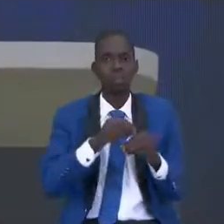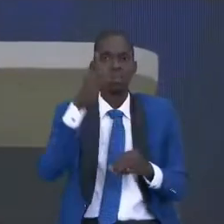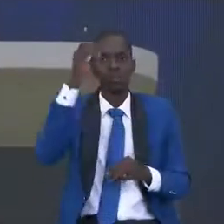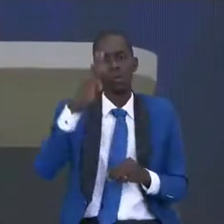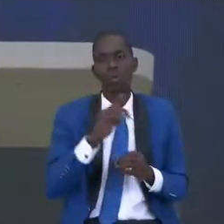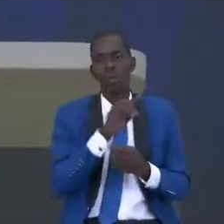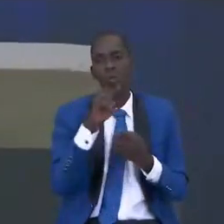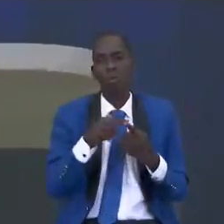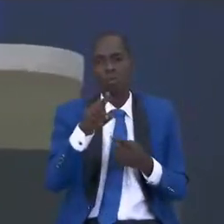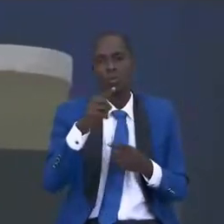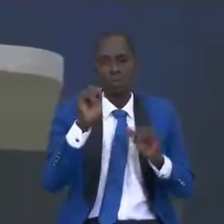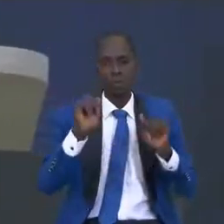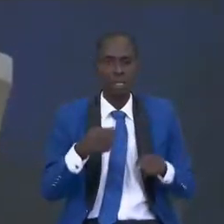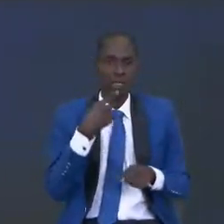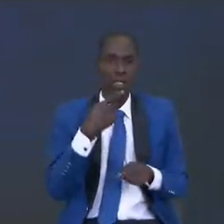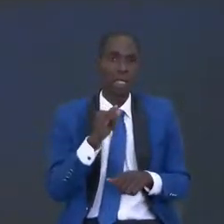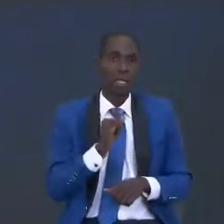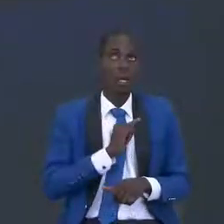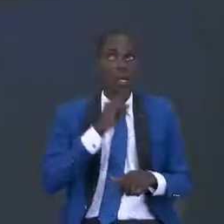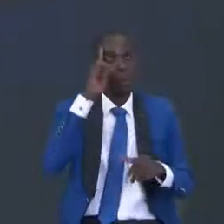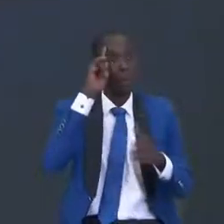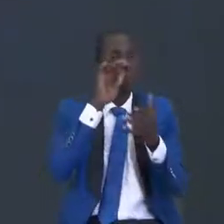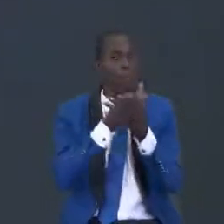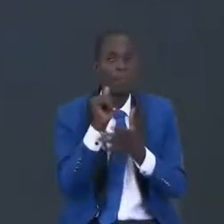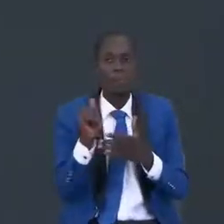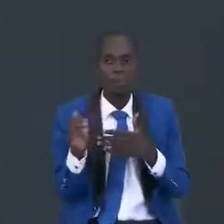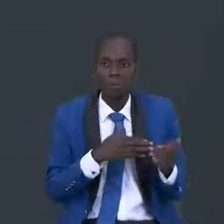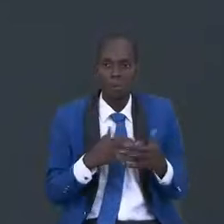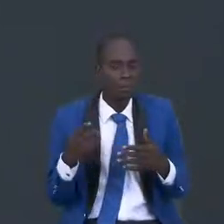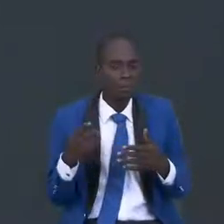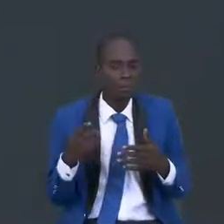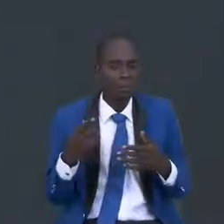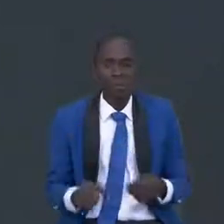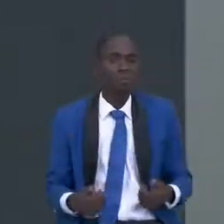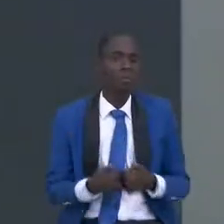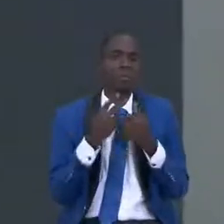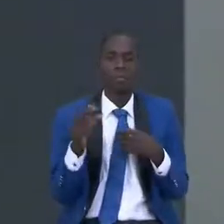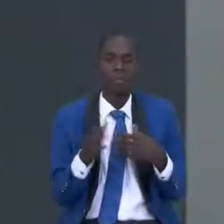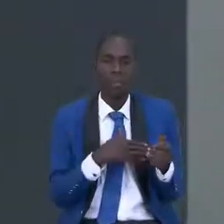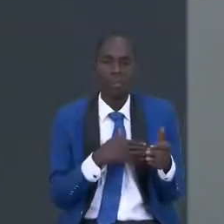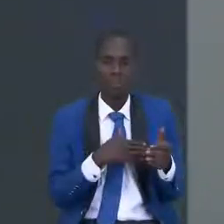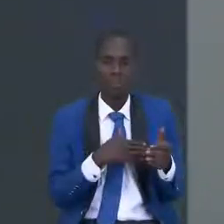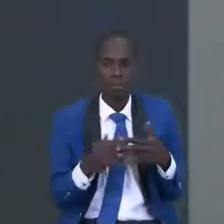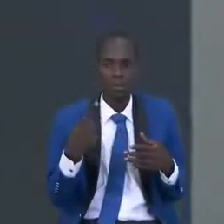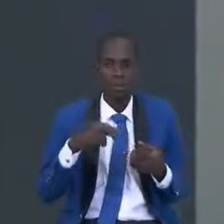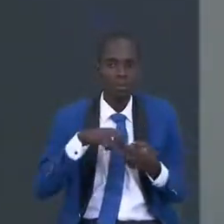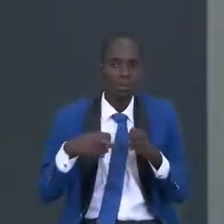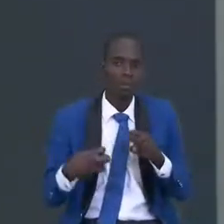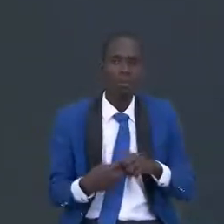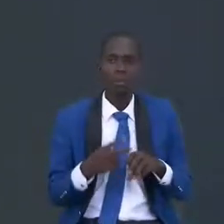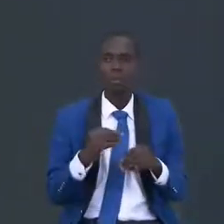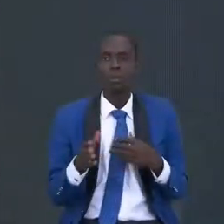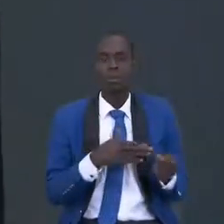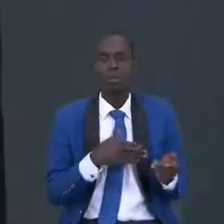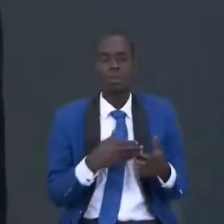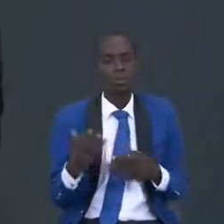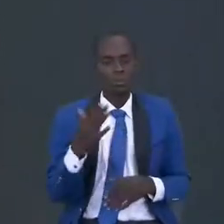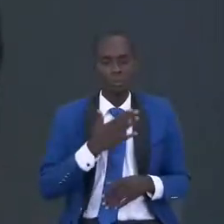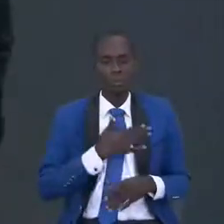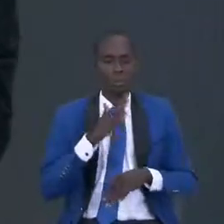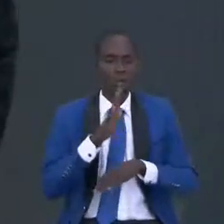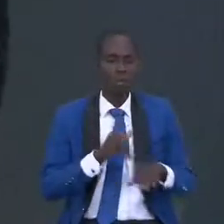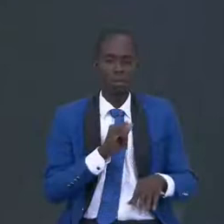crois, quels que soient les défis, quels que soient les problèmes, quelle que soit ma